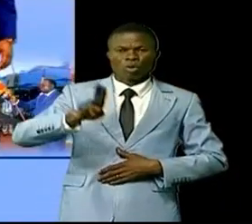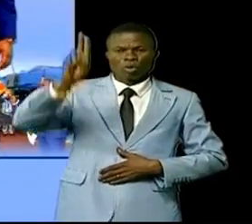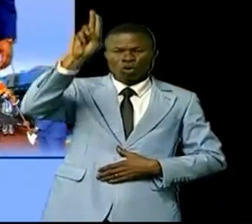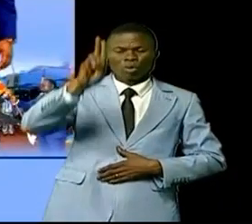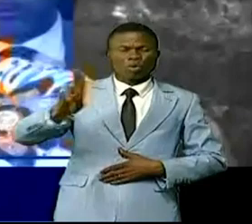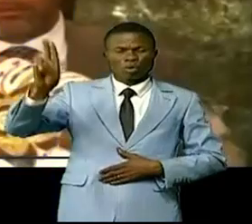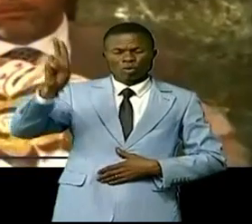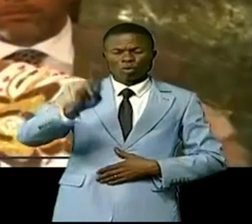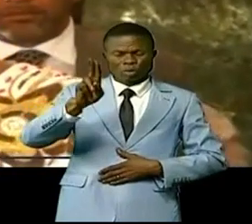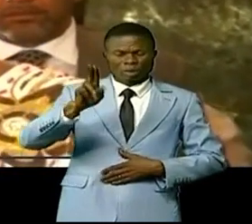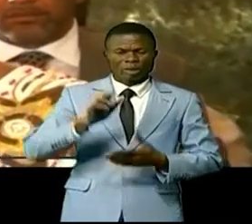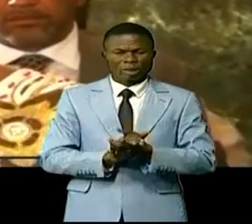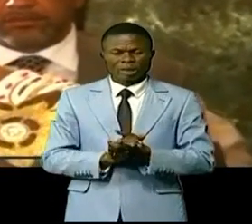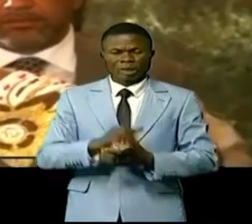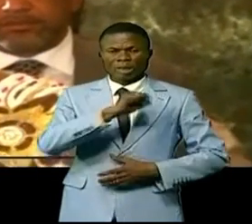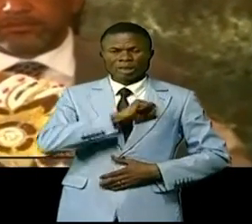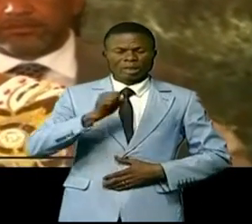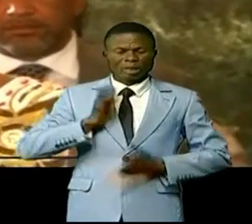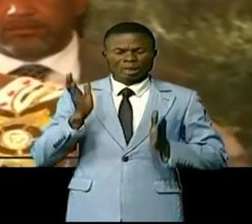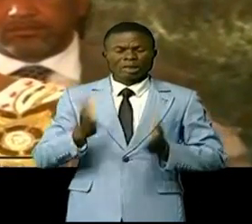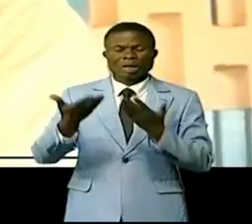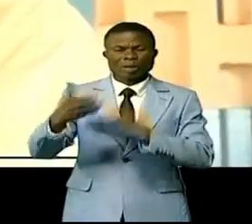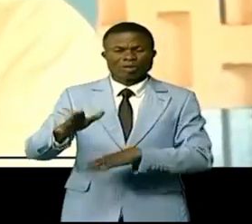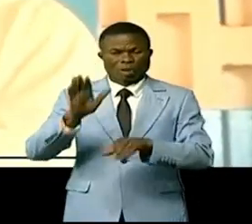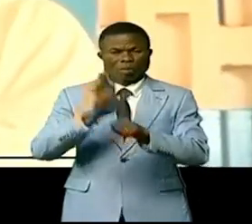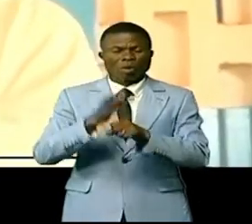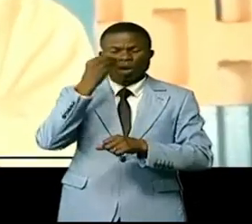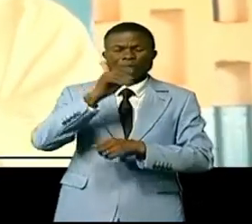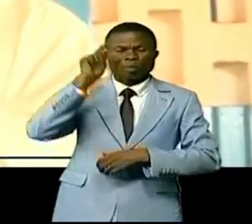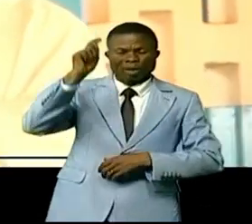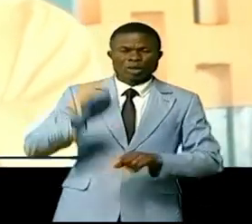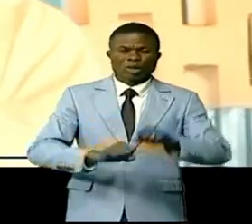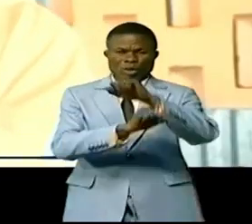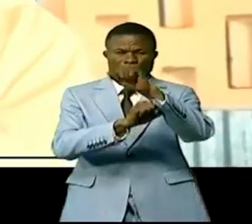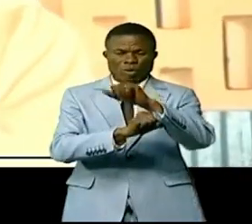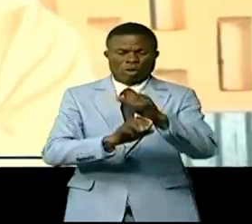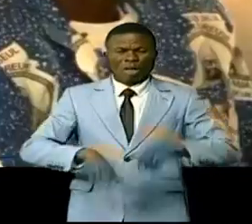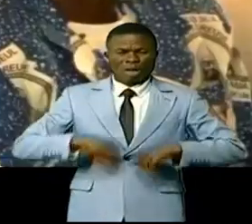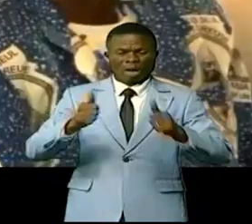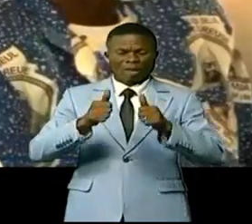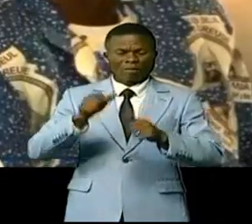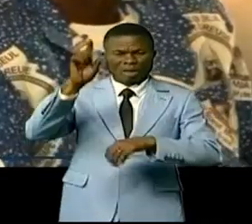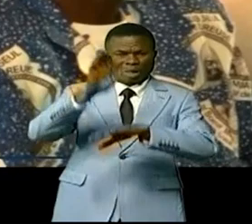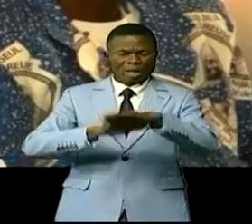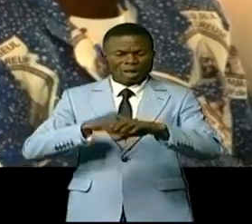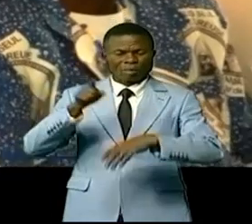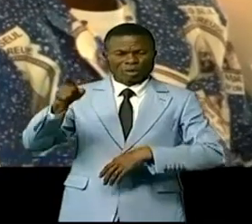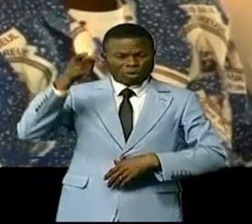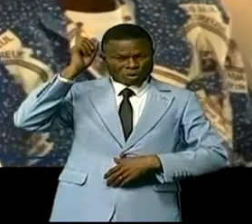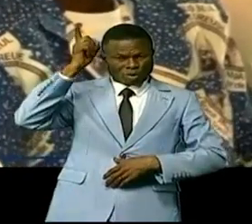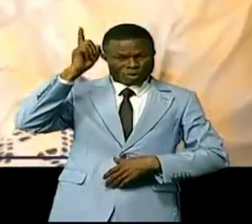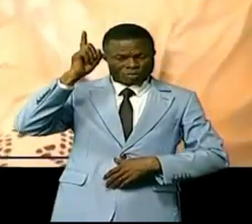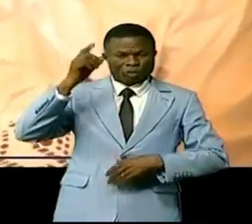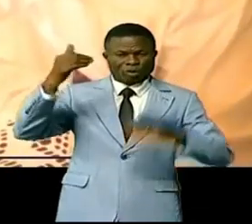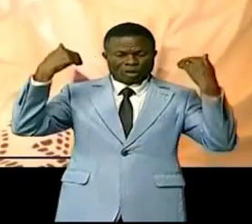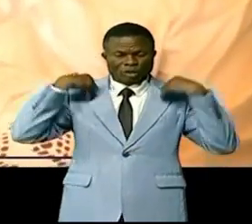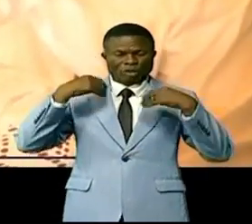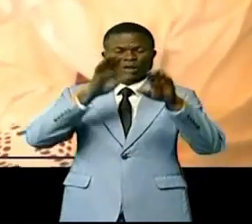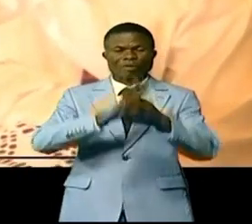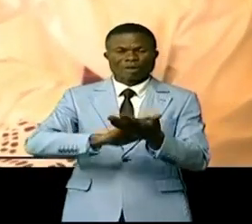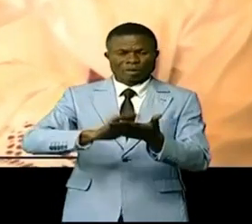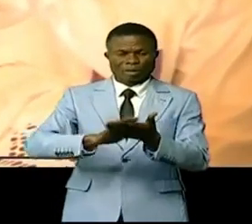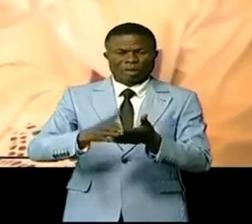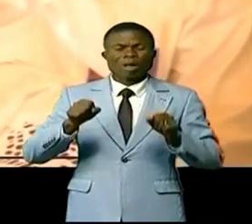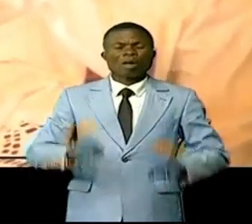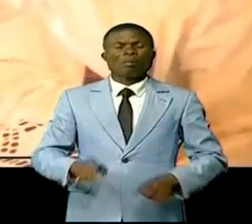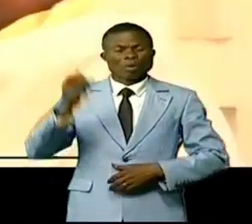Lola Kisanga. Notez toutefois que plusieurs témoignages ont accompagné le parcours de celui qu'on appelait affectivement le cheval blanc. Décédé à